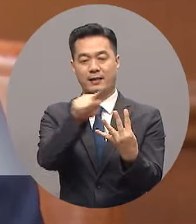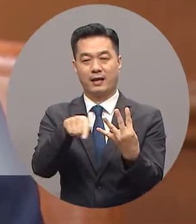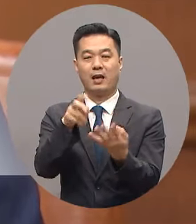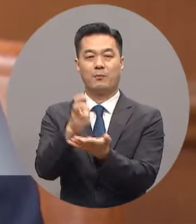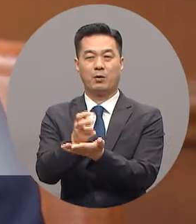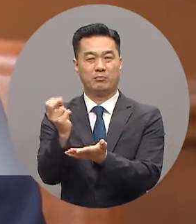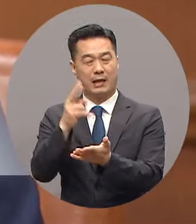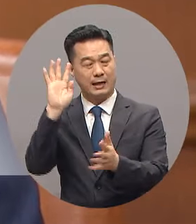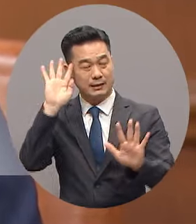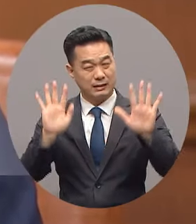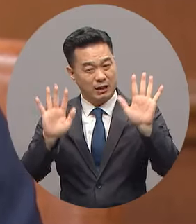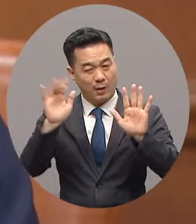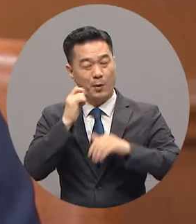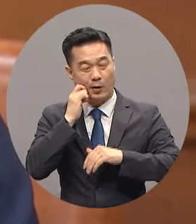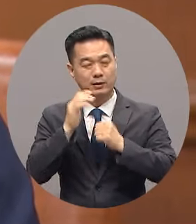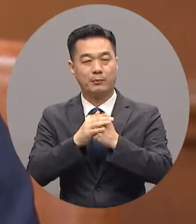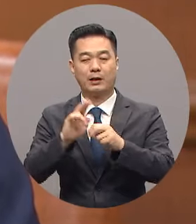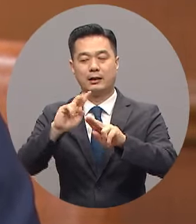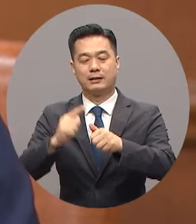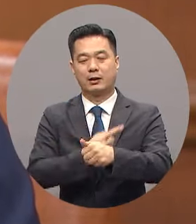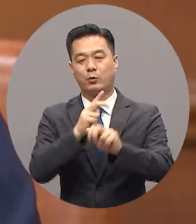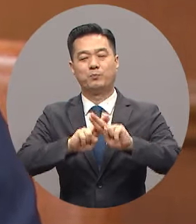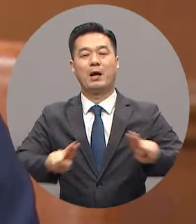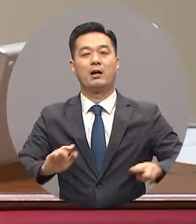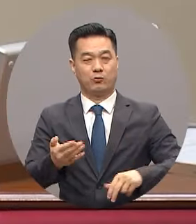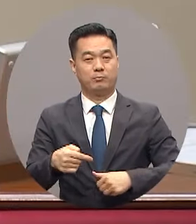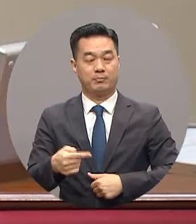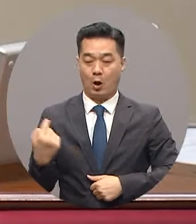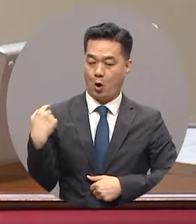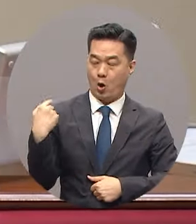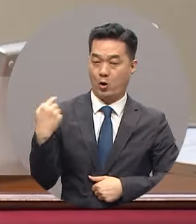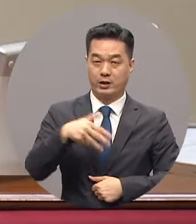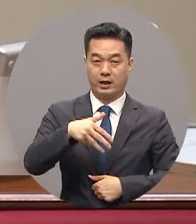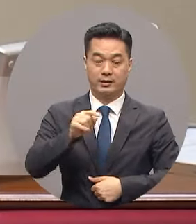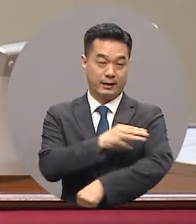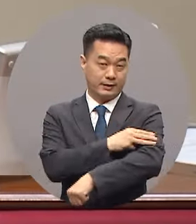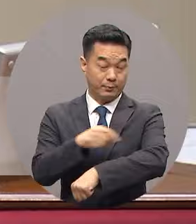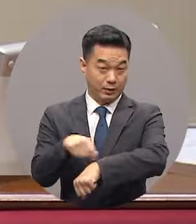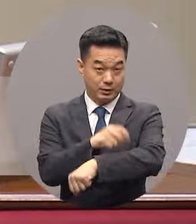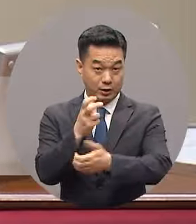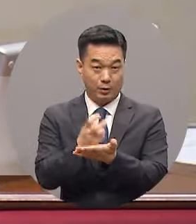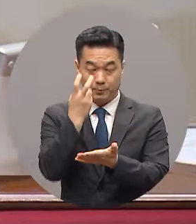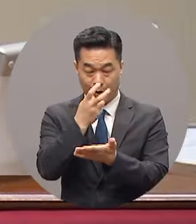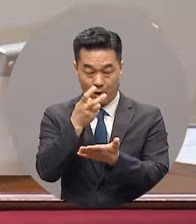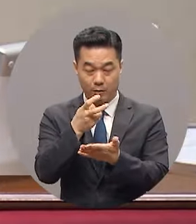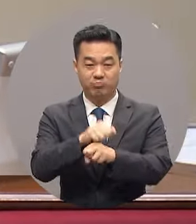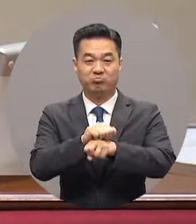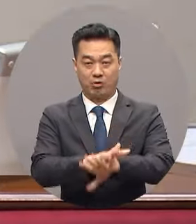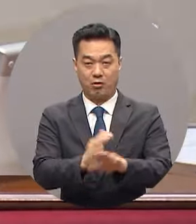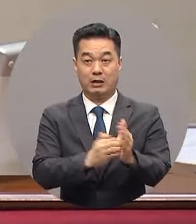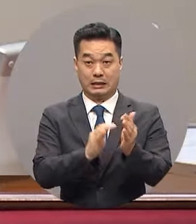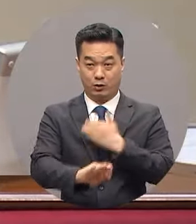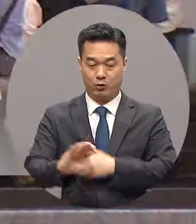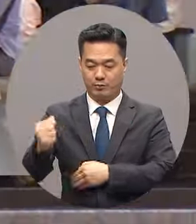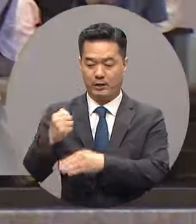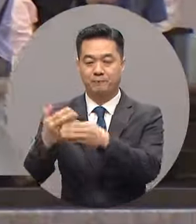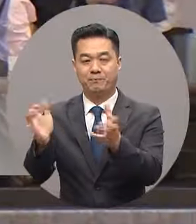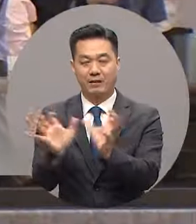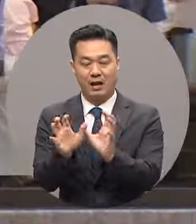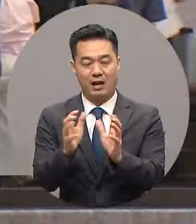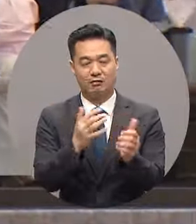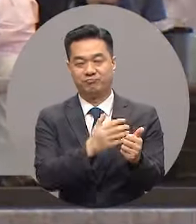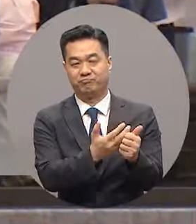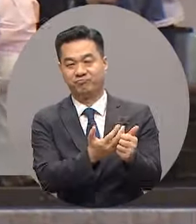재의결이 불가능해 자동 폐기됩니다. 앞서 국회는 어제 최상병 특검법 부결 이후 국민의힘 의원들이 본회의장을